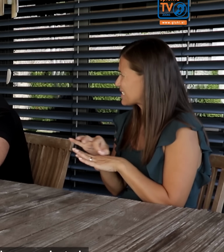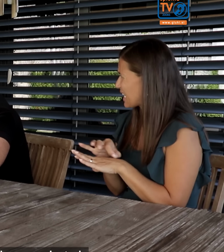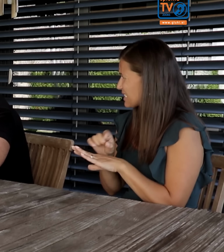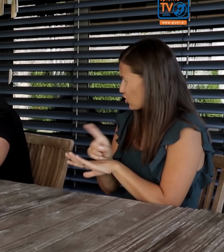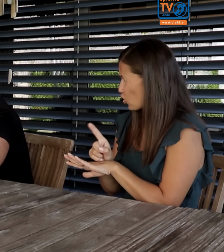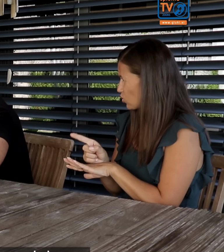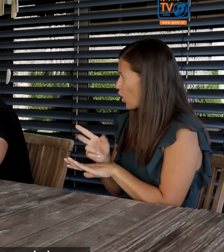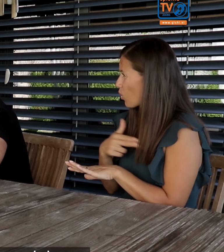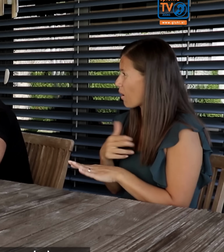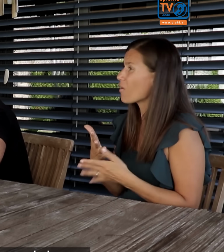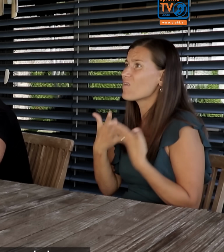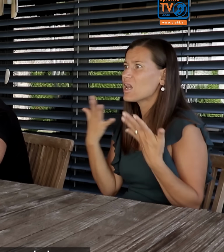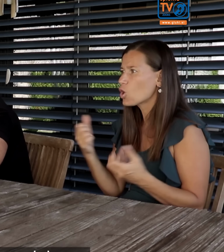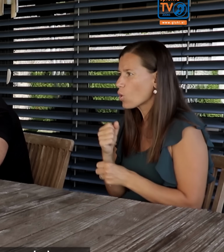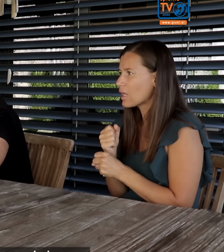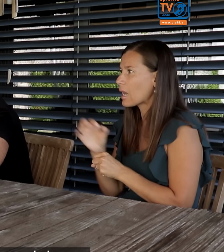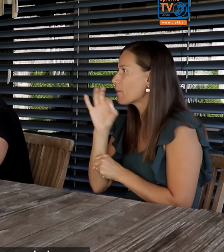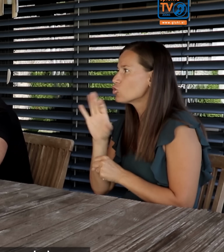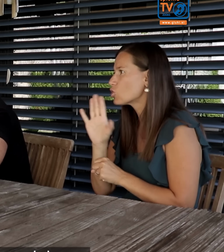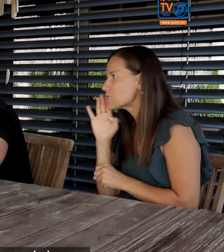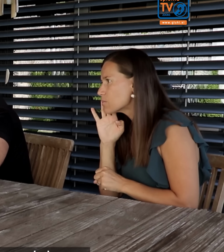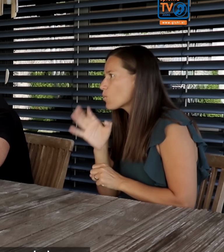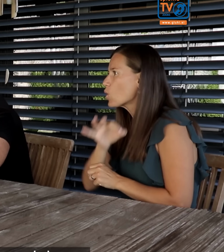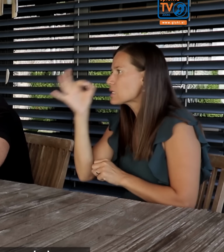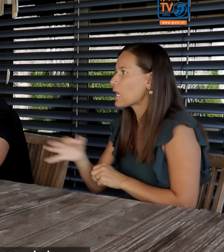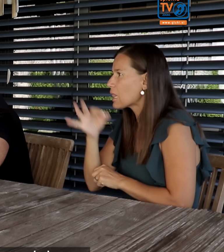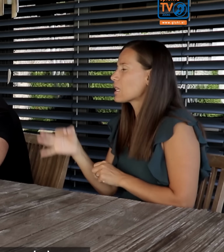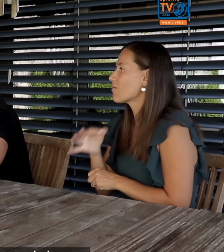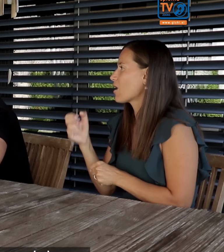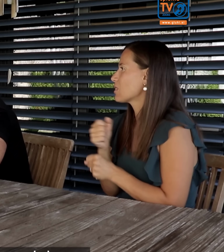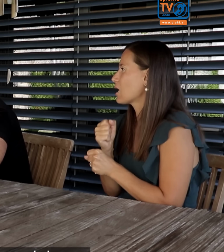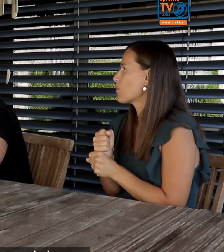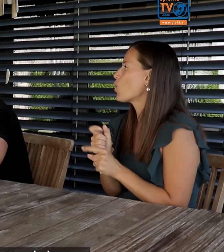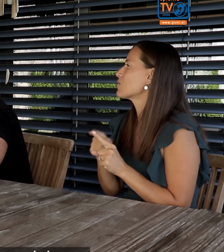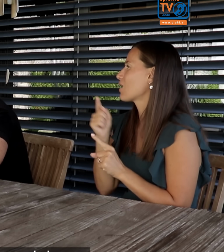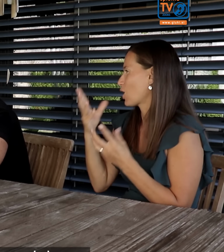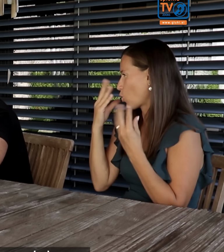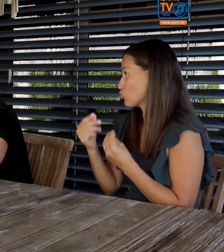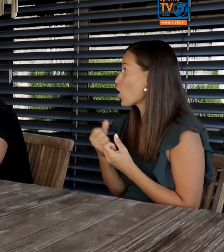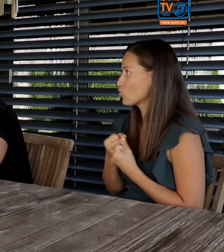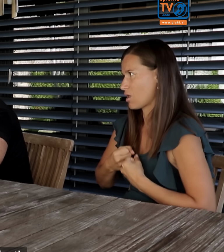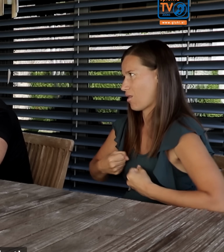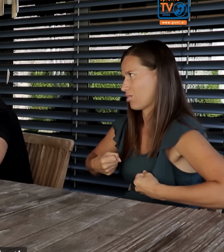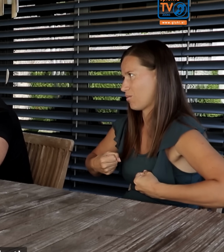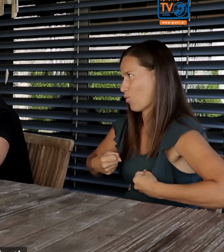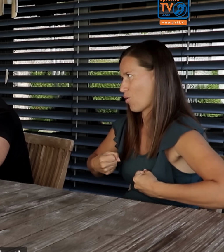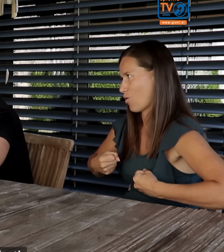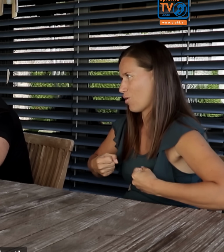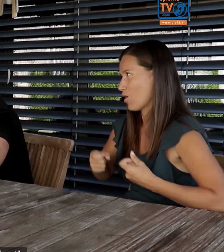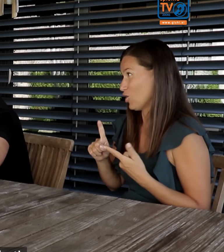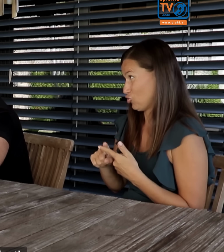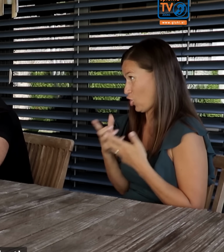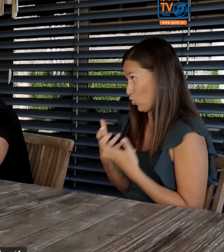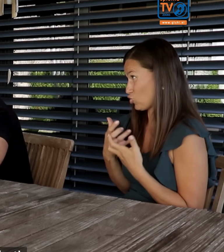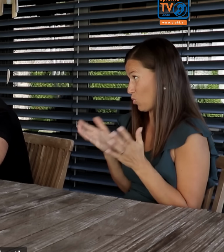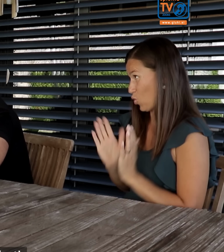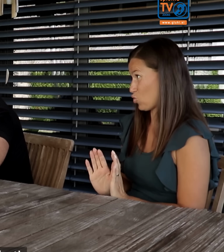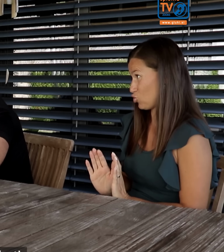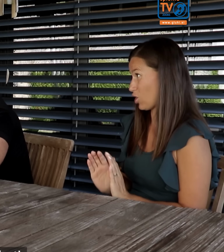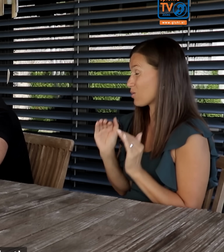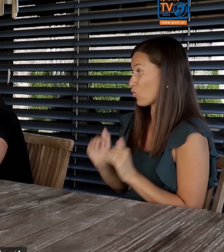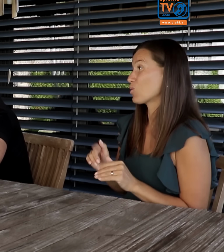veliko dela, pa nič ne spimo, pa cele dneve delamo, takrat se ponavadi redimo. In če hočemo hujšati, moramo seveda